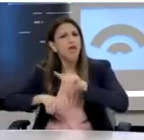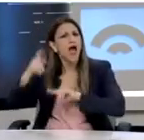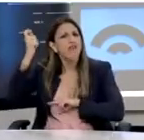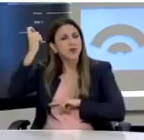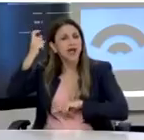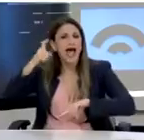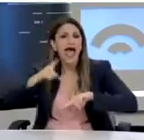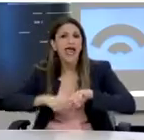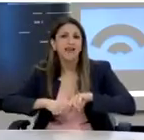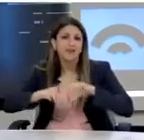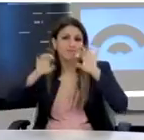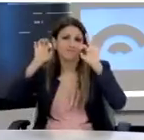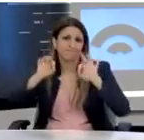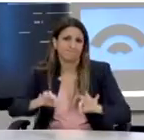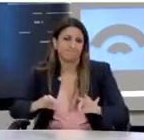Πάμε όμως παρακάτω.